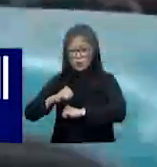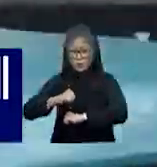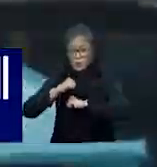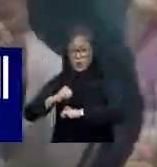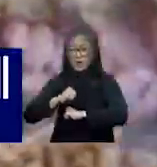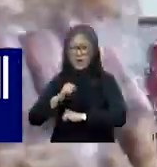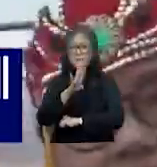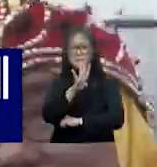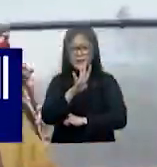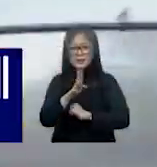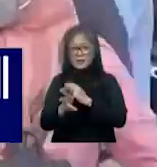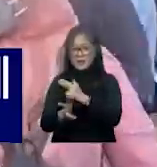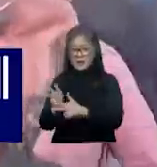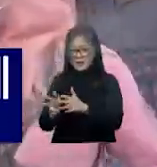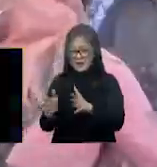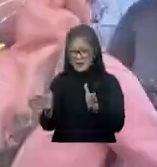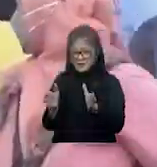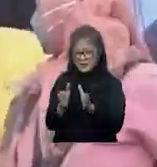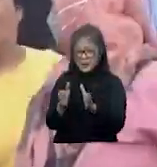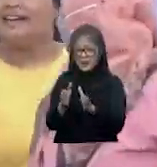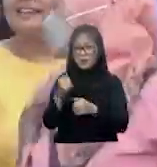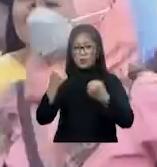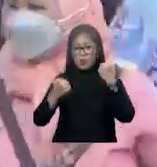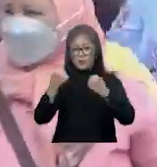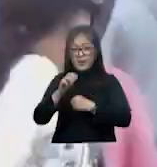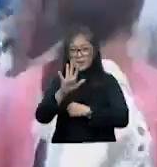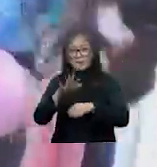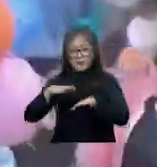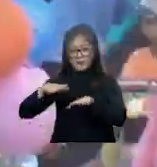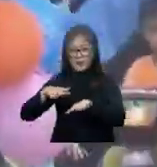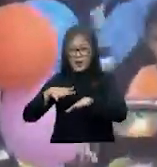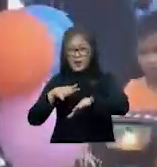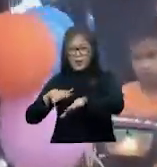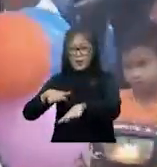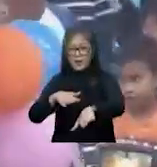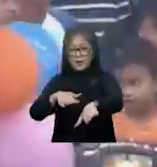kereta mini. Dari Sleman, Yogyakarta, Galis Wisma melaporkan.